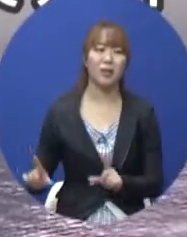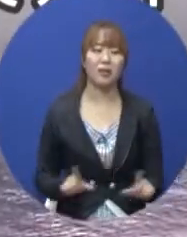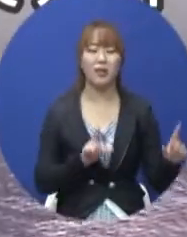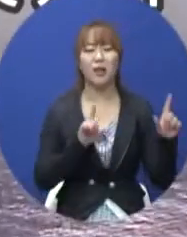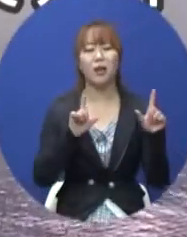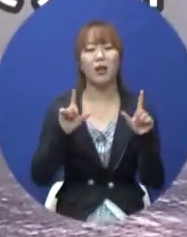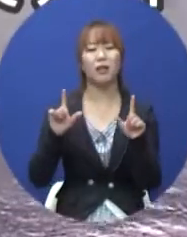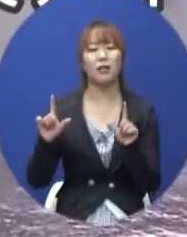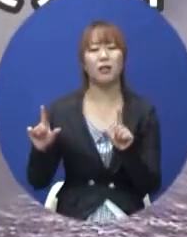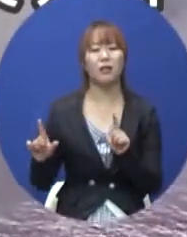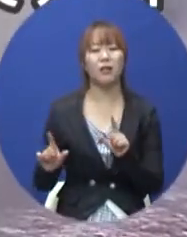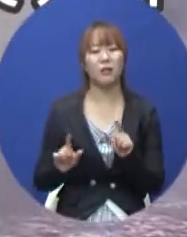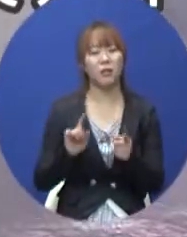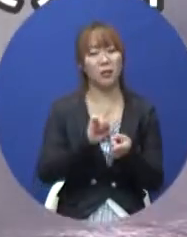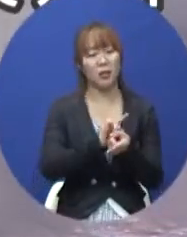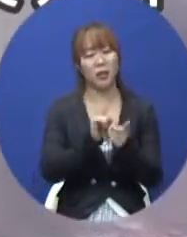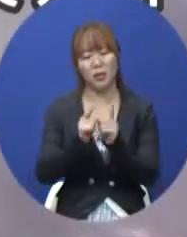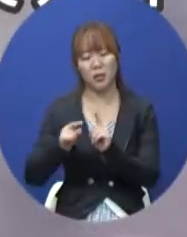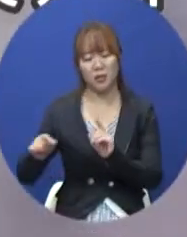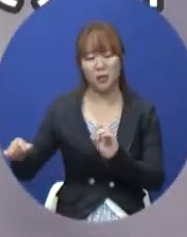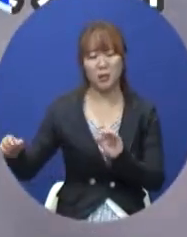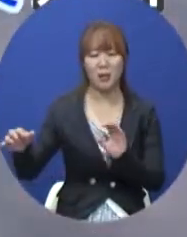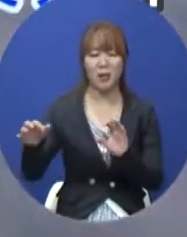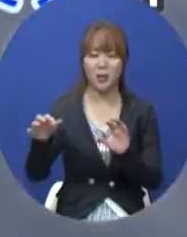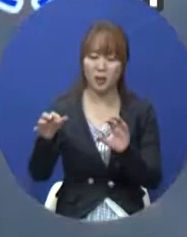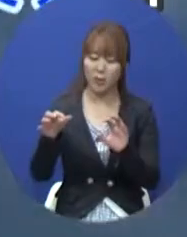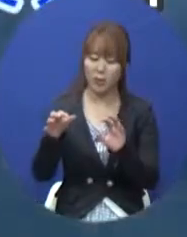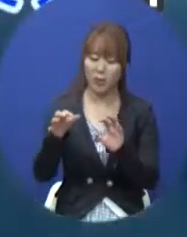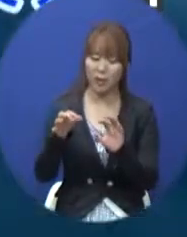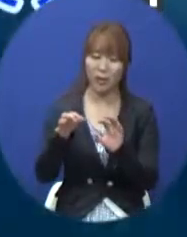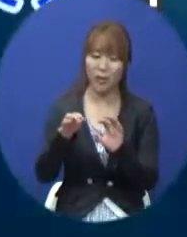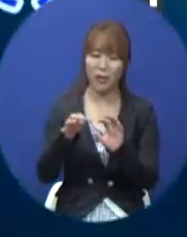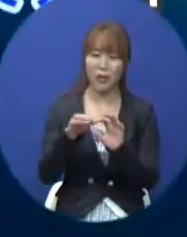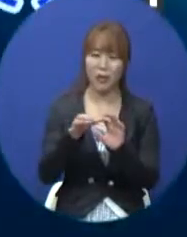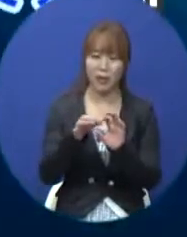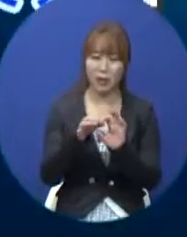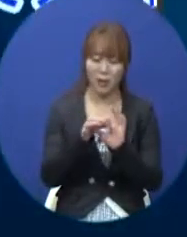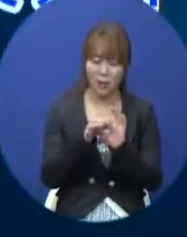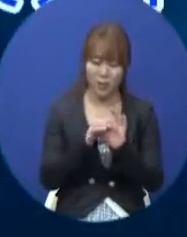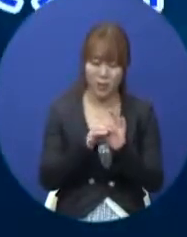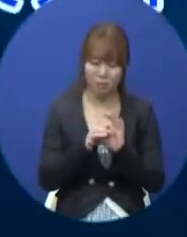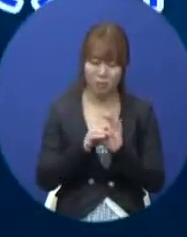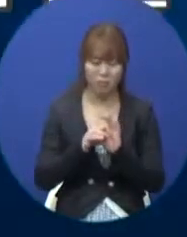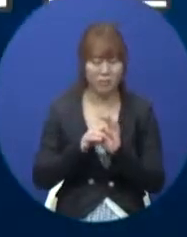이렇게 살라고 인연을 맺었나